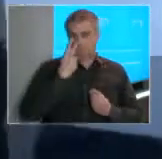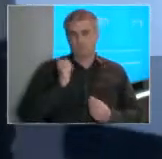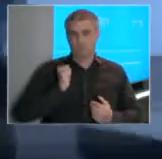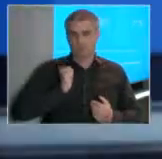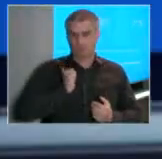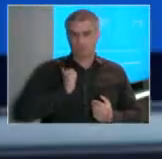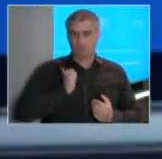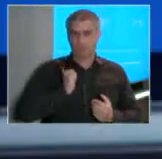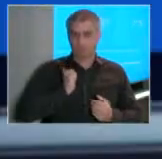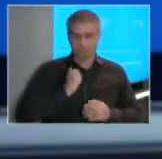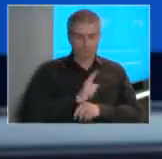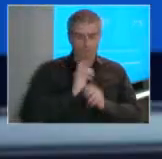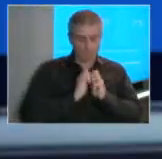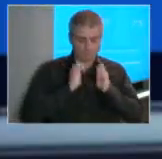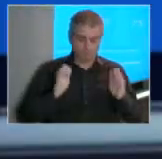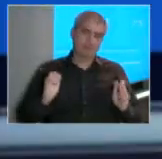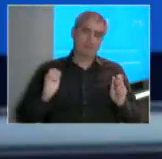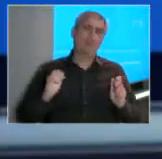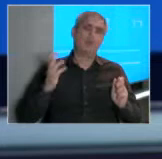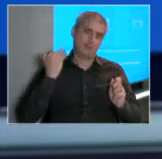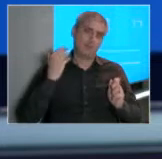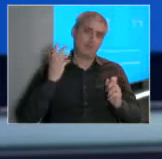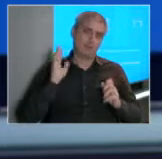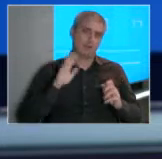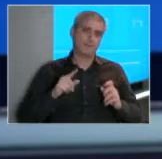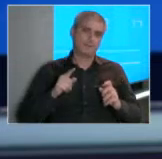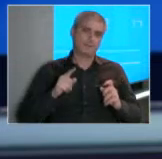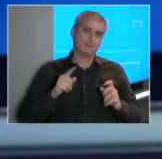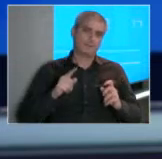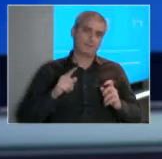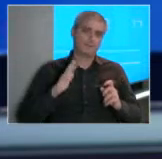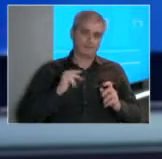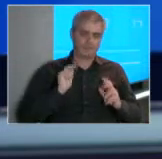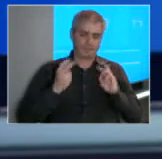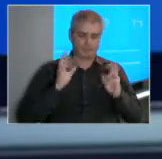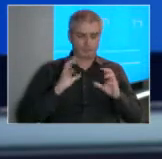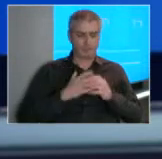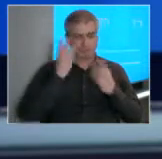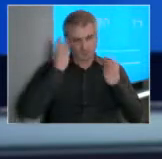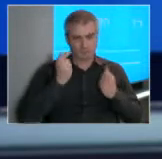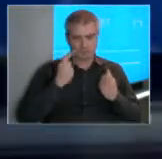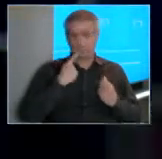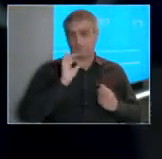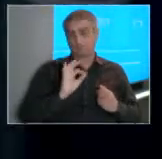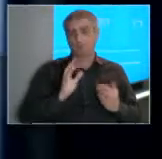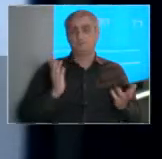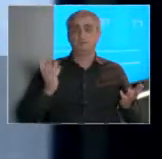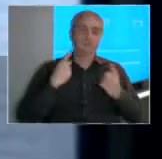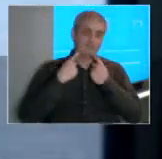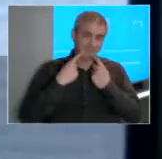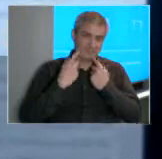הצבא, ולטווח הרחוק הייתה גם התגייסות של החברה החרדית מטעמה.